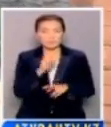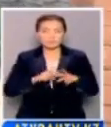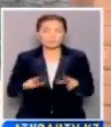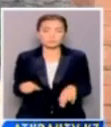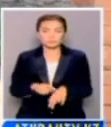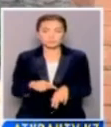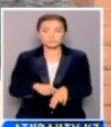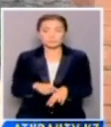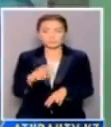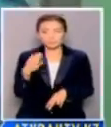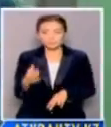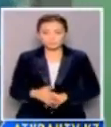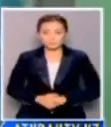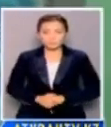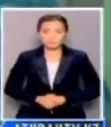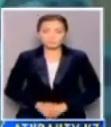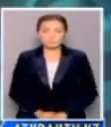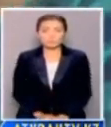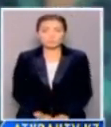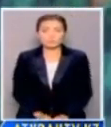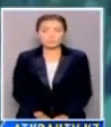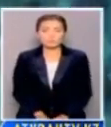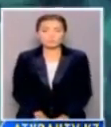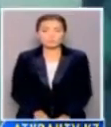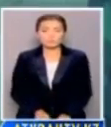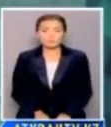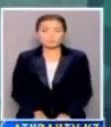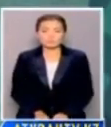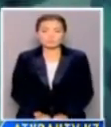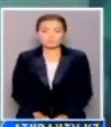ит те дәл сондай болмақ. Гүлфани Ерсайын, Жарылғаш Алғасов, атырау арнасы.